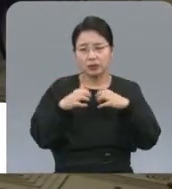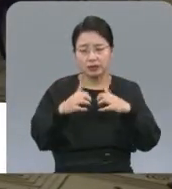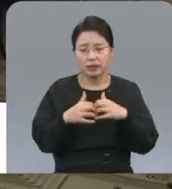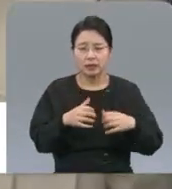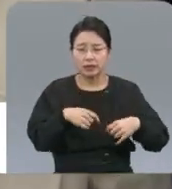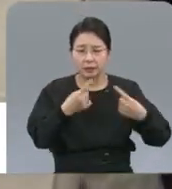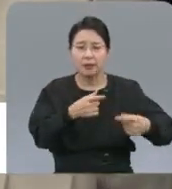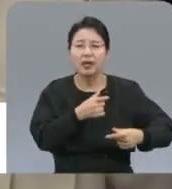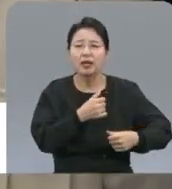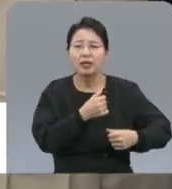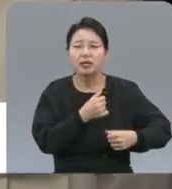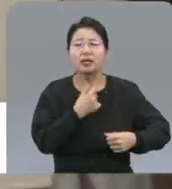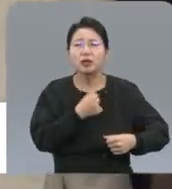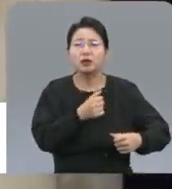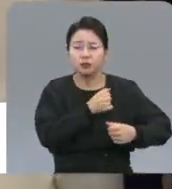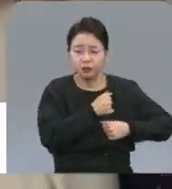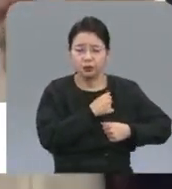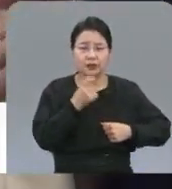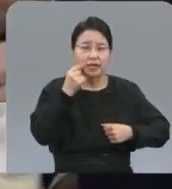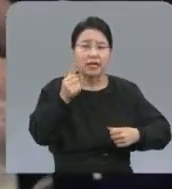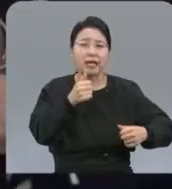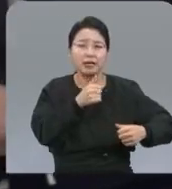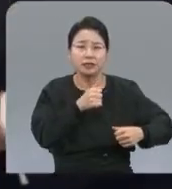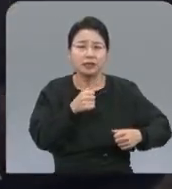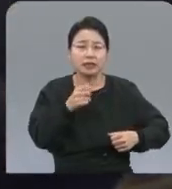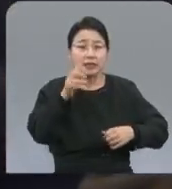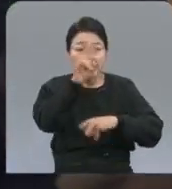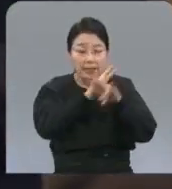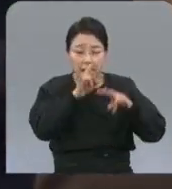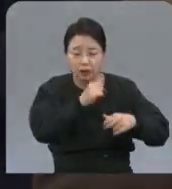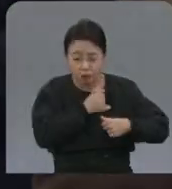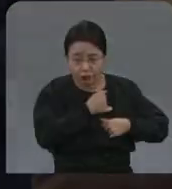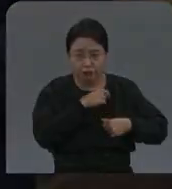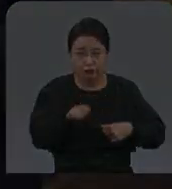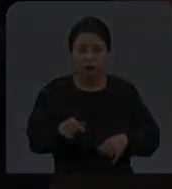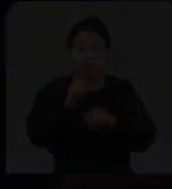地支持两国企业间的合作。尹锡悦将于15日启程回国。